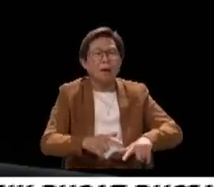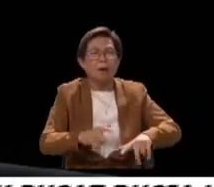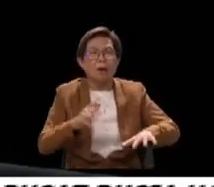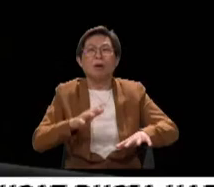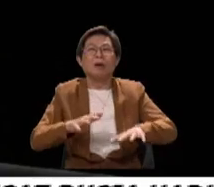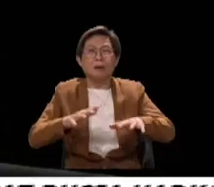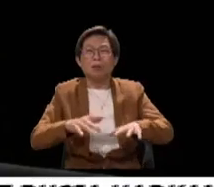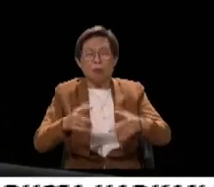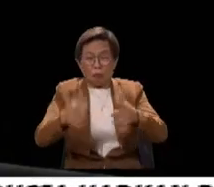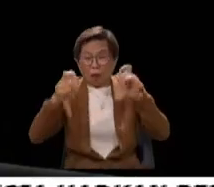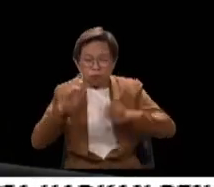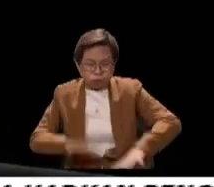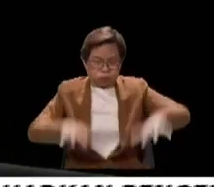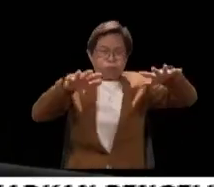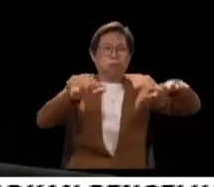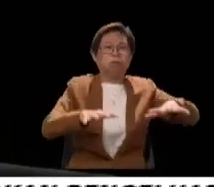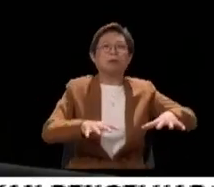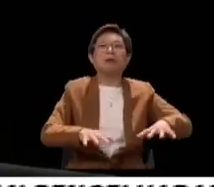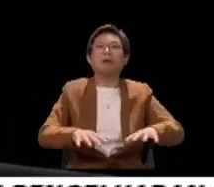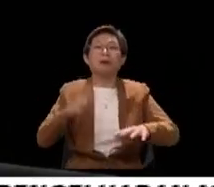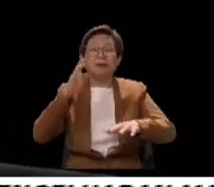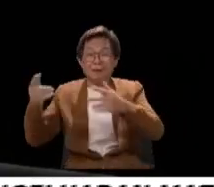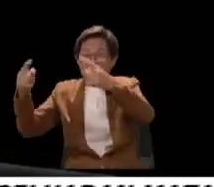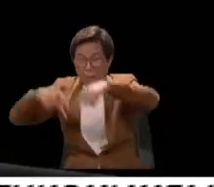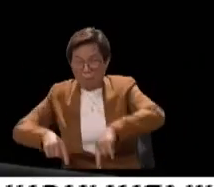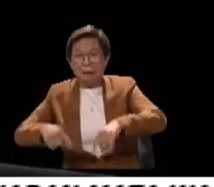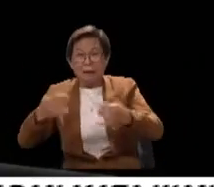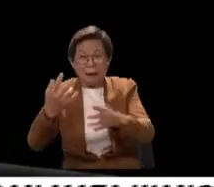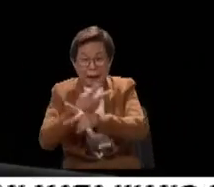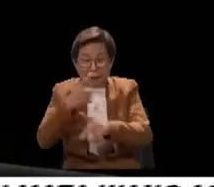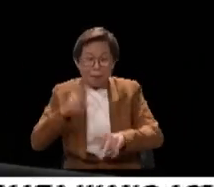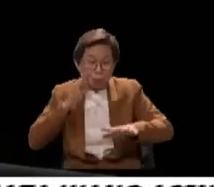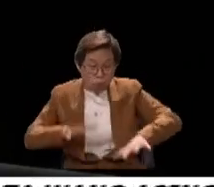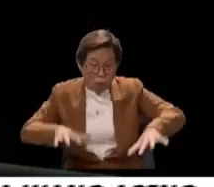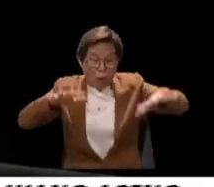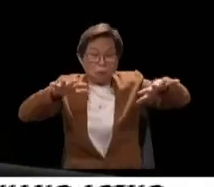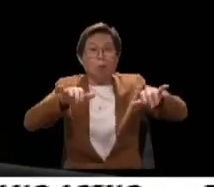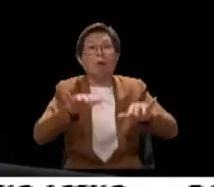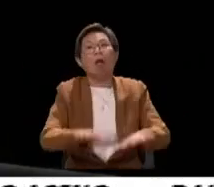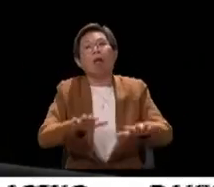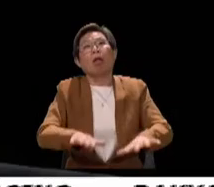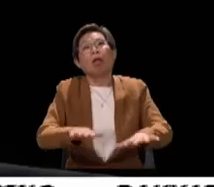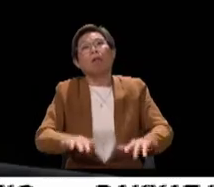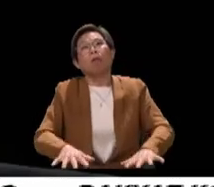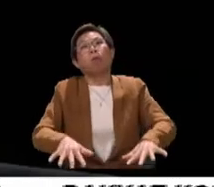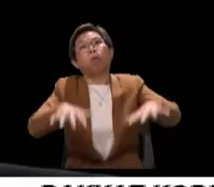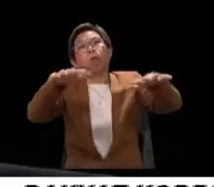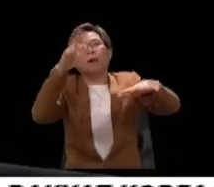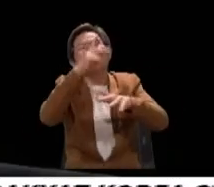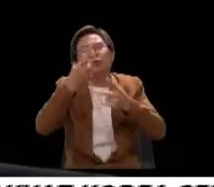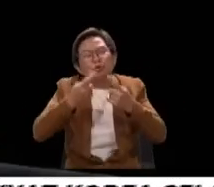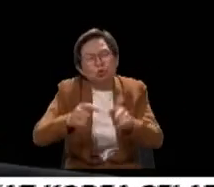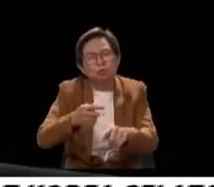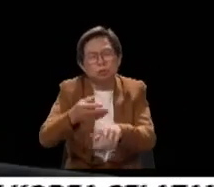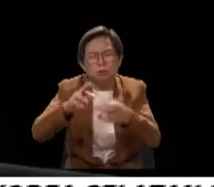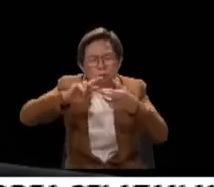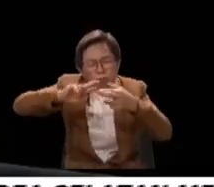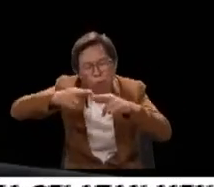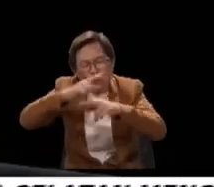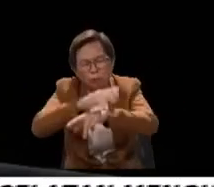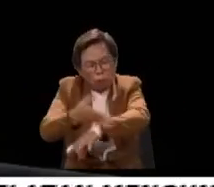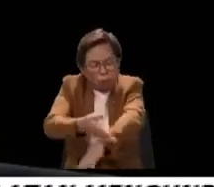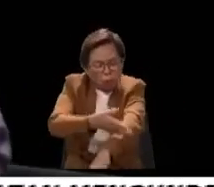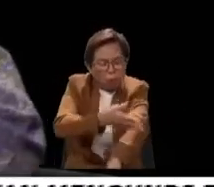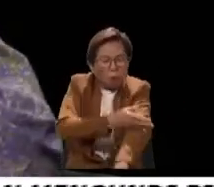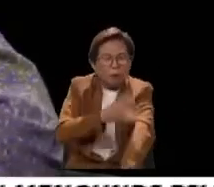flat datang tapi dia stay jadi Apakah punca jadi insya-allah kerajaan akan Cuba melaksanakan pembaikan dan repair yang mana yang patut